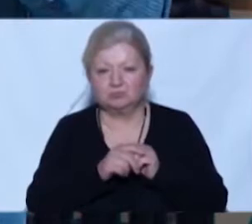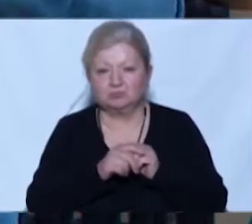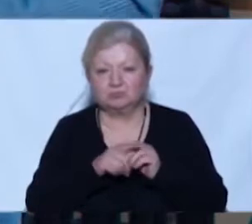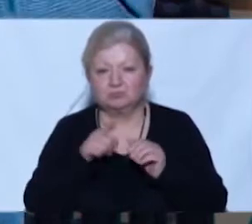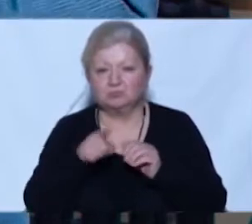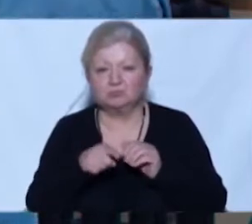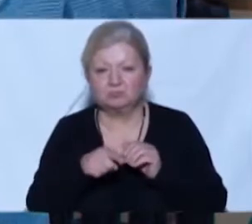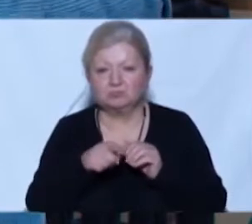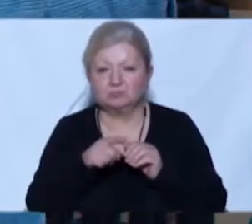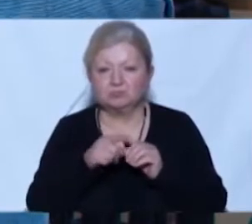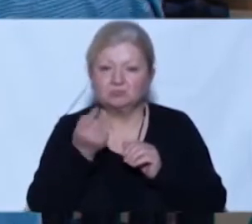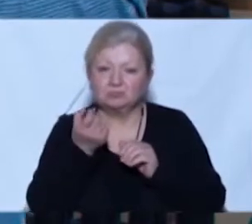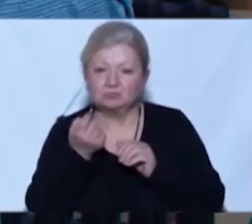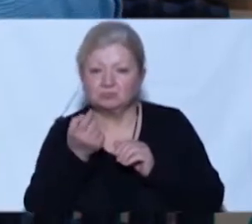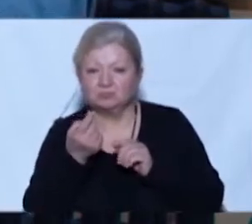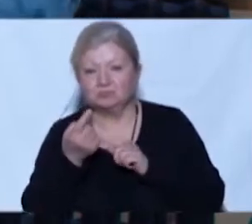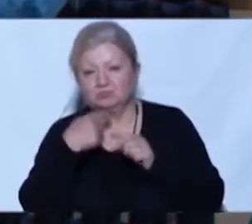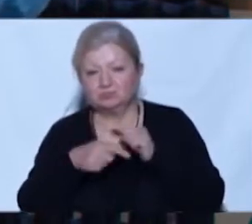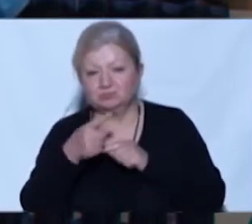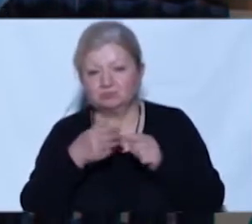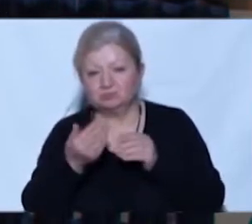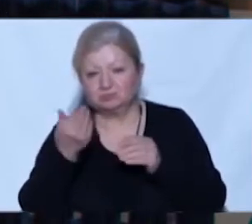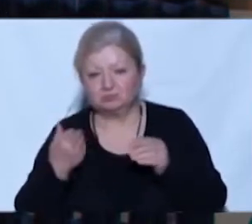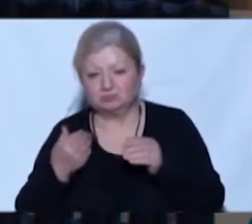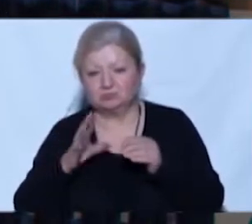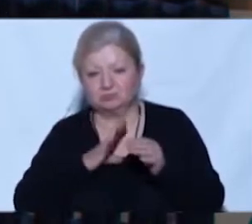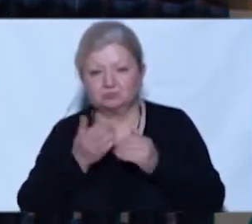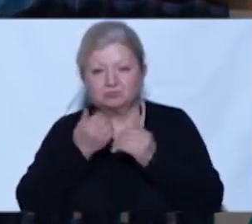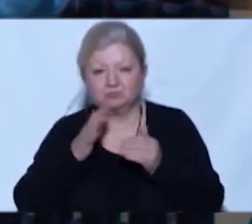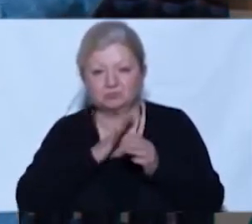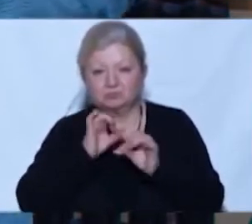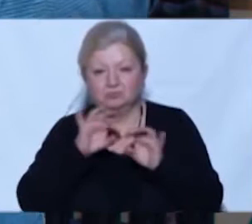და აქ ოდნავ უნდა დაუბრუნდეთ ამ წინა სემესტრის